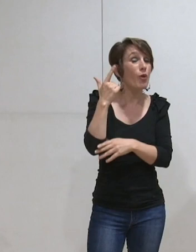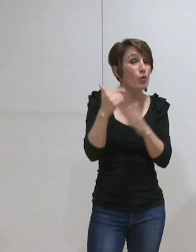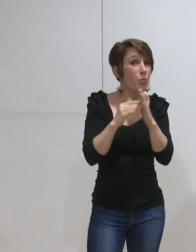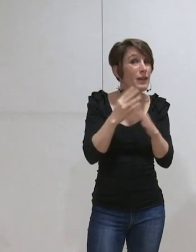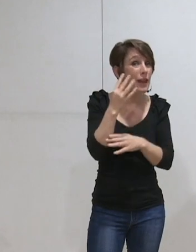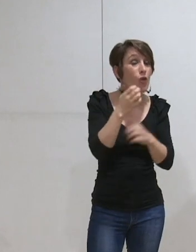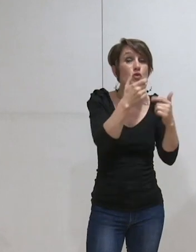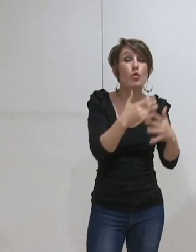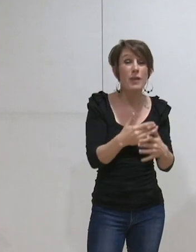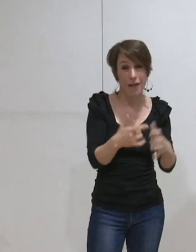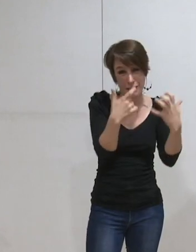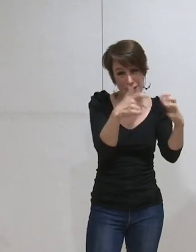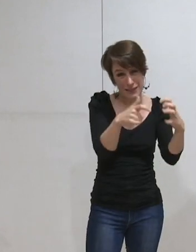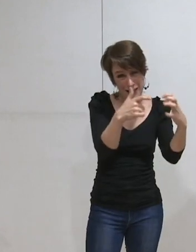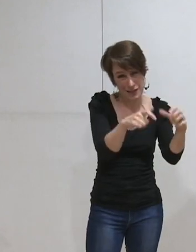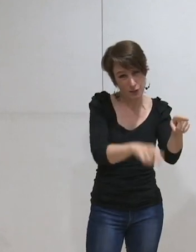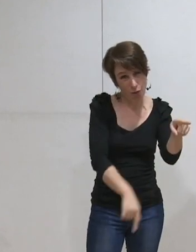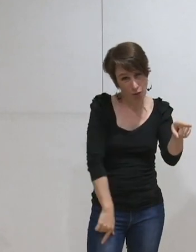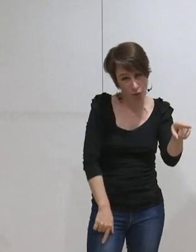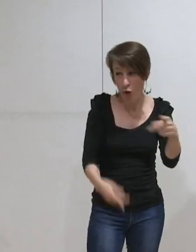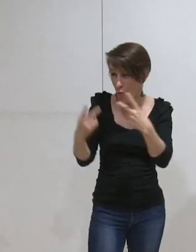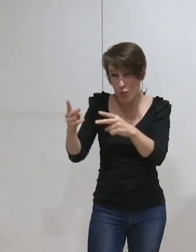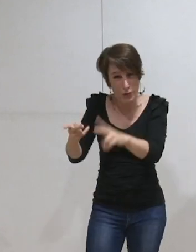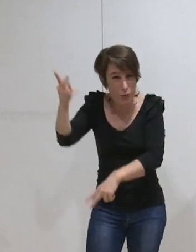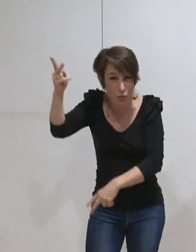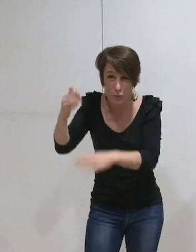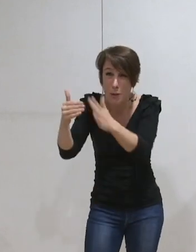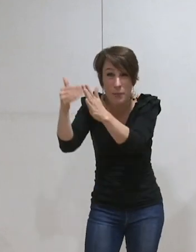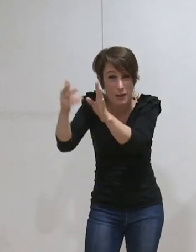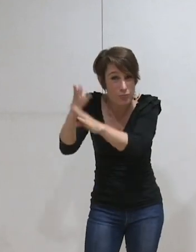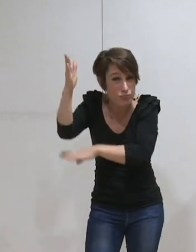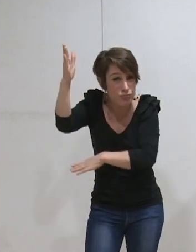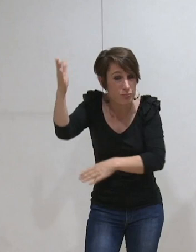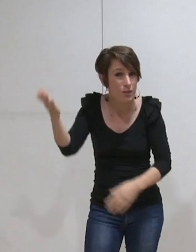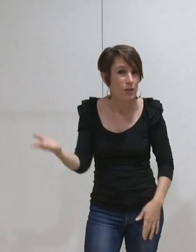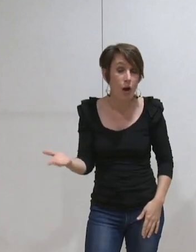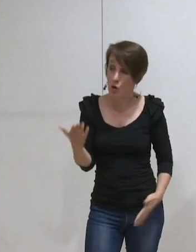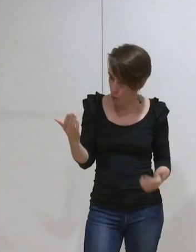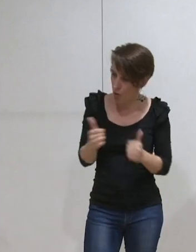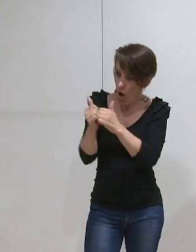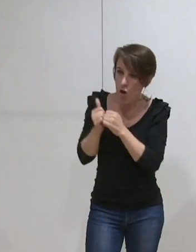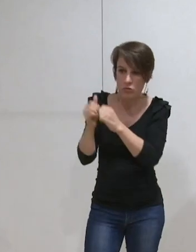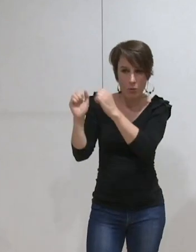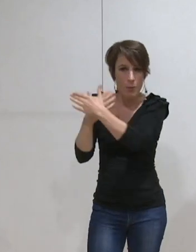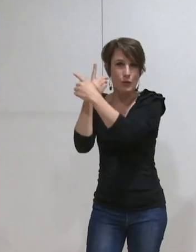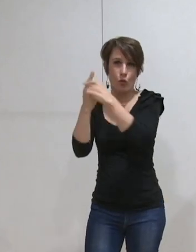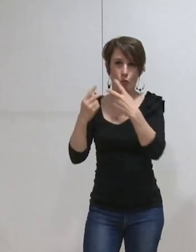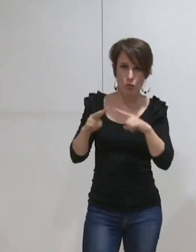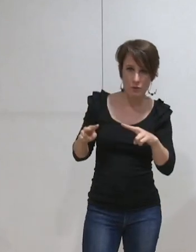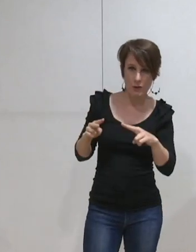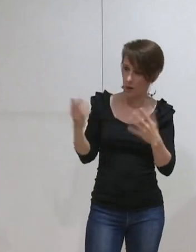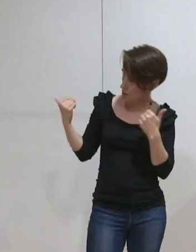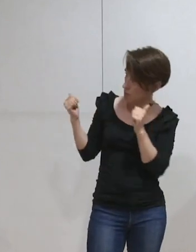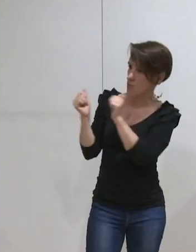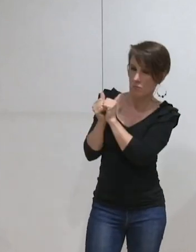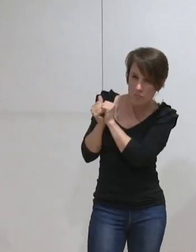700 logements moins que le public donc ensemble ville métropole nous avançons pour répondre et freiner la crise du